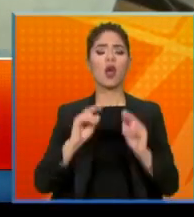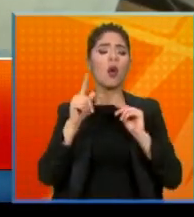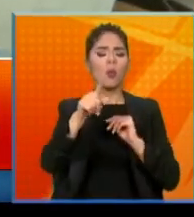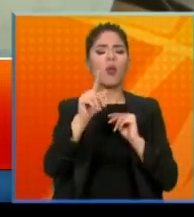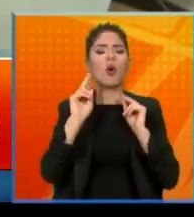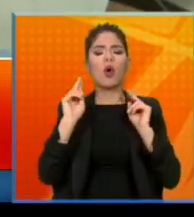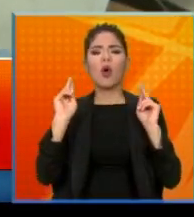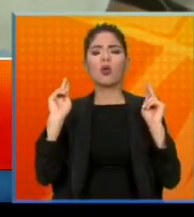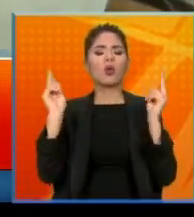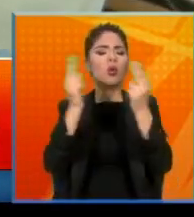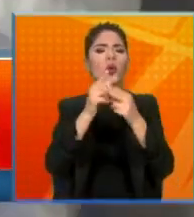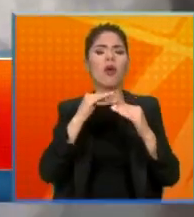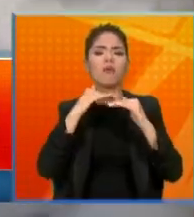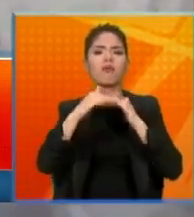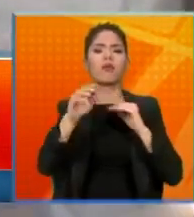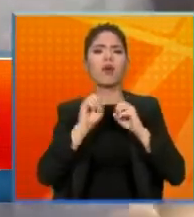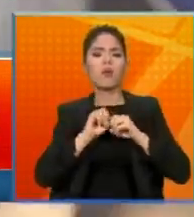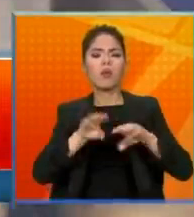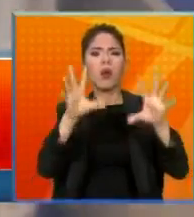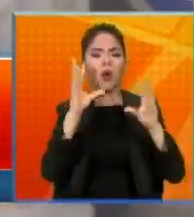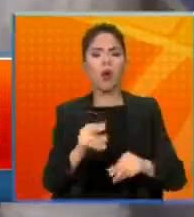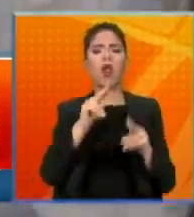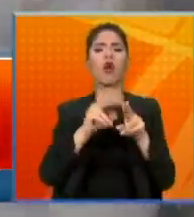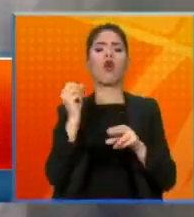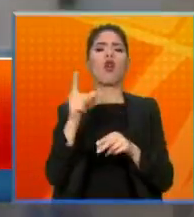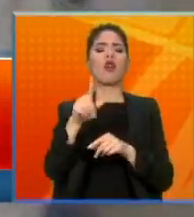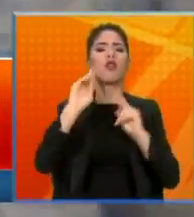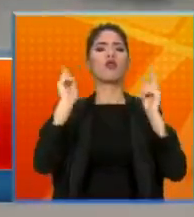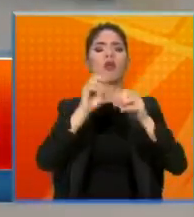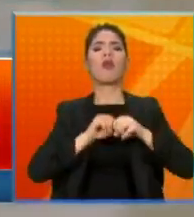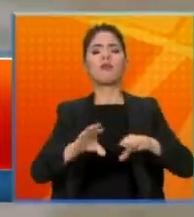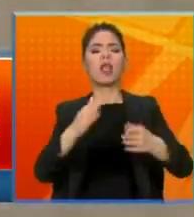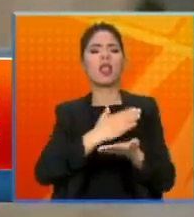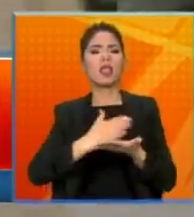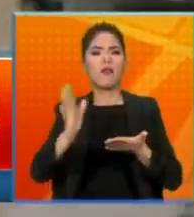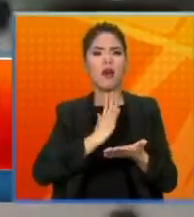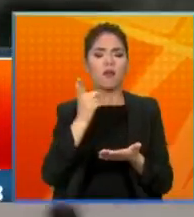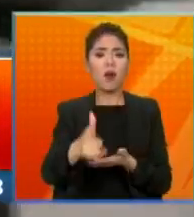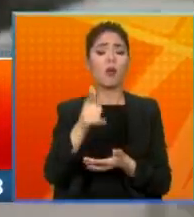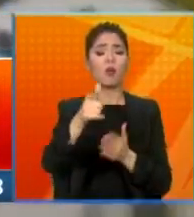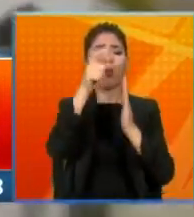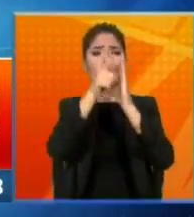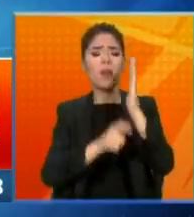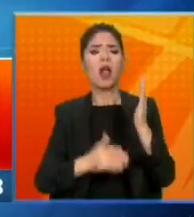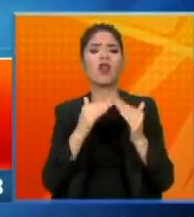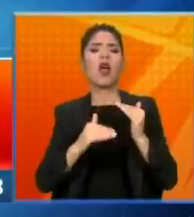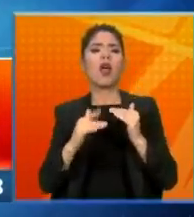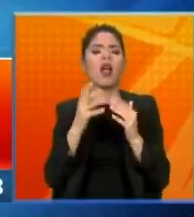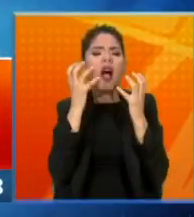Küresel bir kabus haline gelen koronavirüs dünyaya yayılmaya devam ediyor. Çin'de bilanço her geçen gün